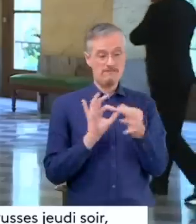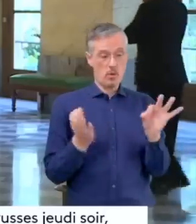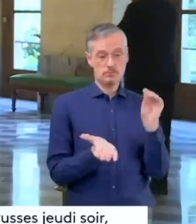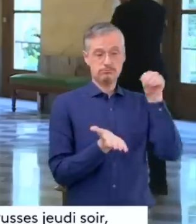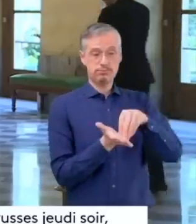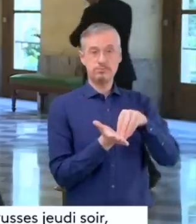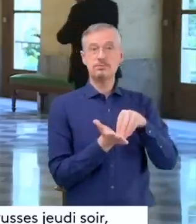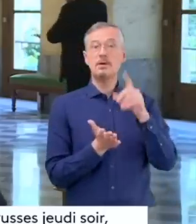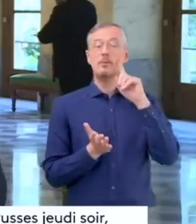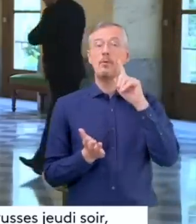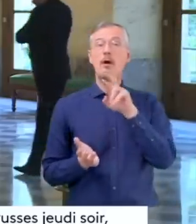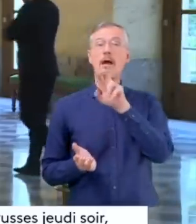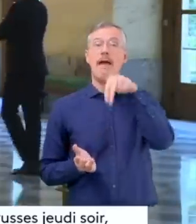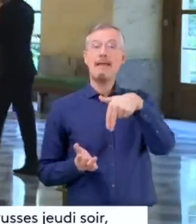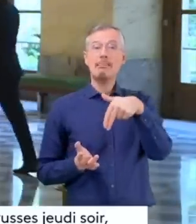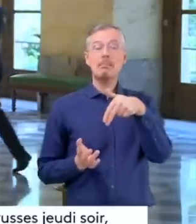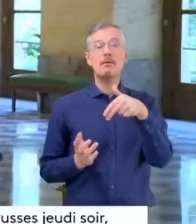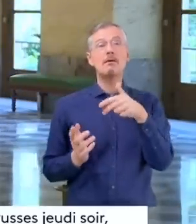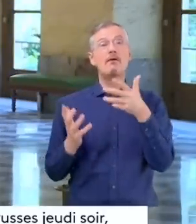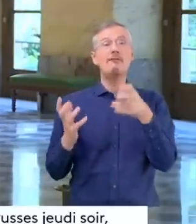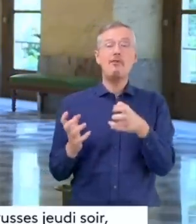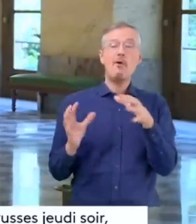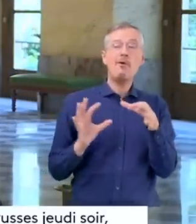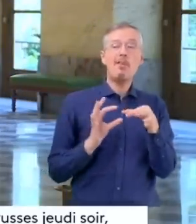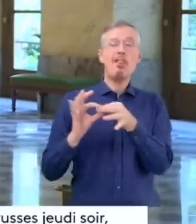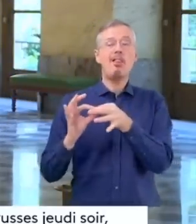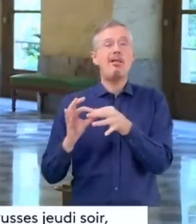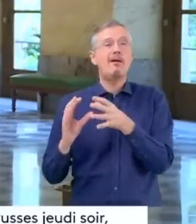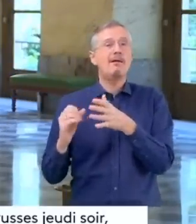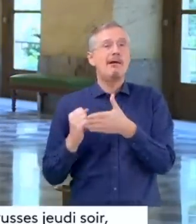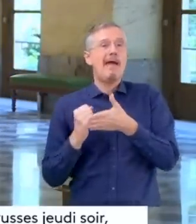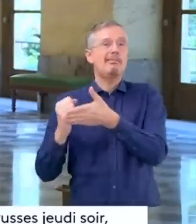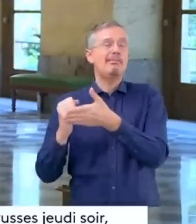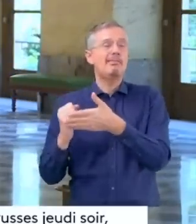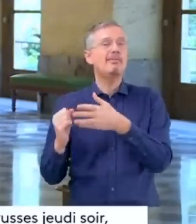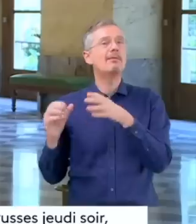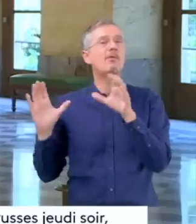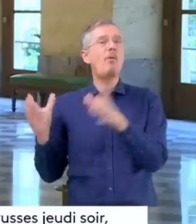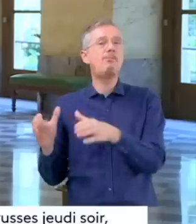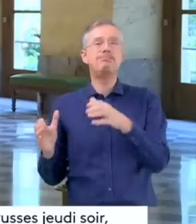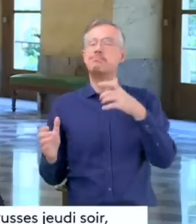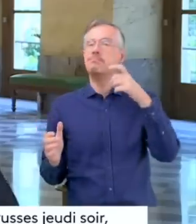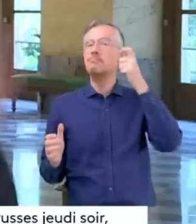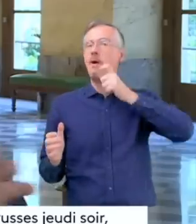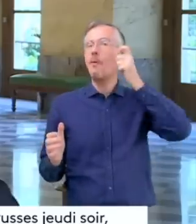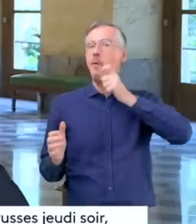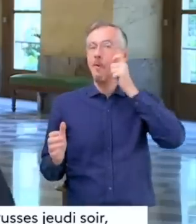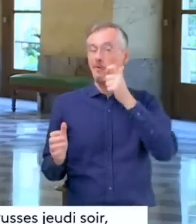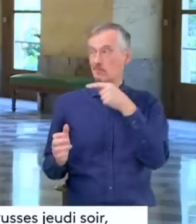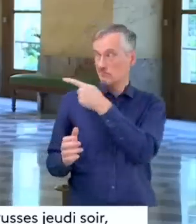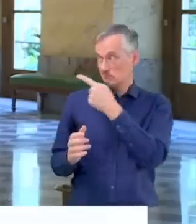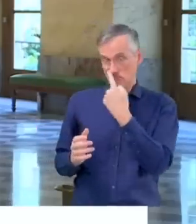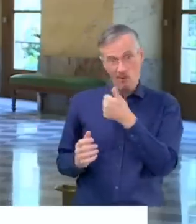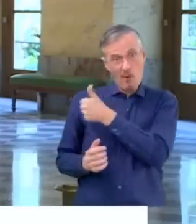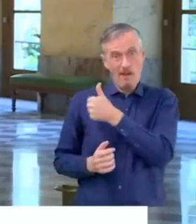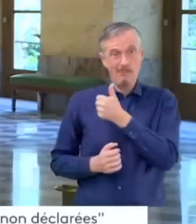députés du Rassemblement National sont prêts à avouer le fait, en votant notre motion de censure, qu'ils sont les alliés des macronistes sur un certain nombre de sujets, qu'ils le fassent. Mais